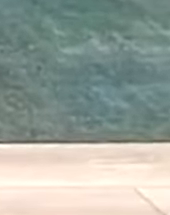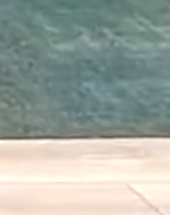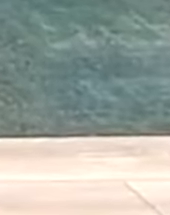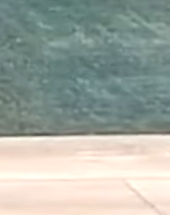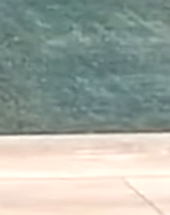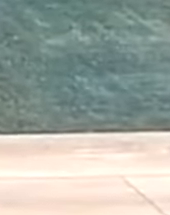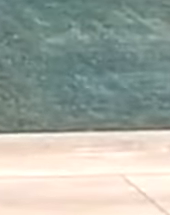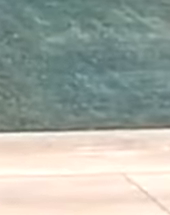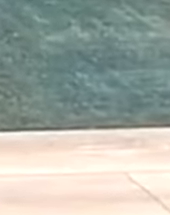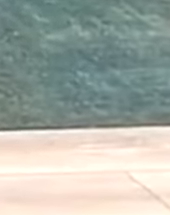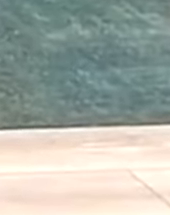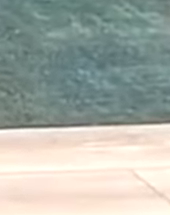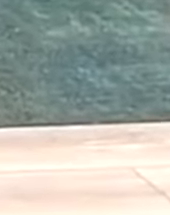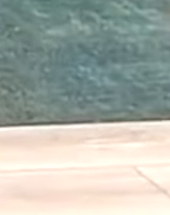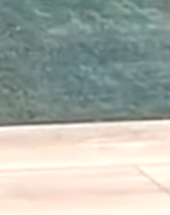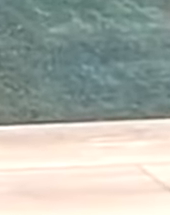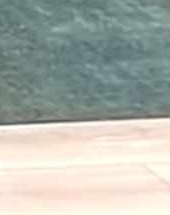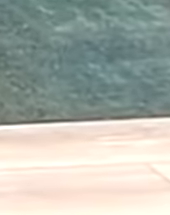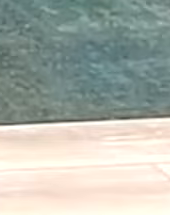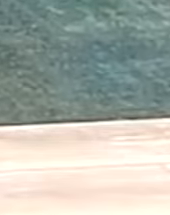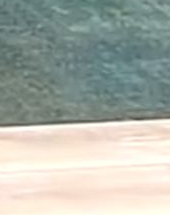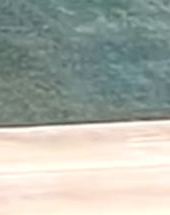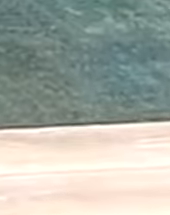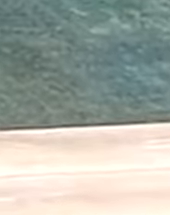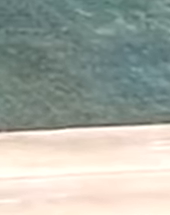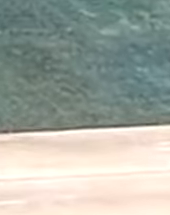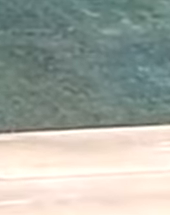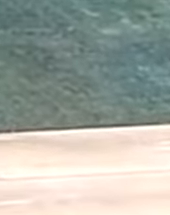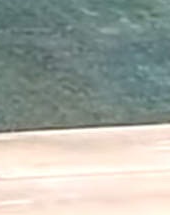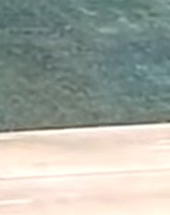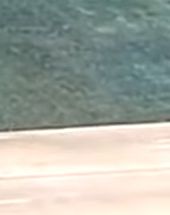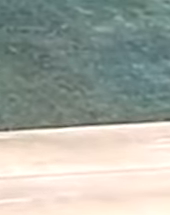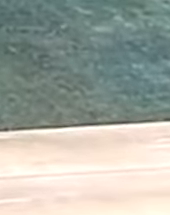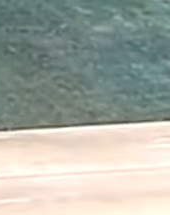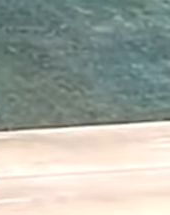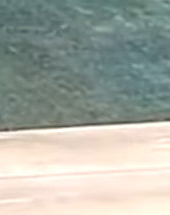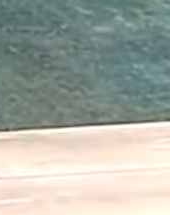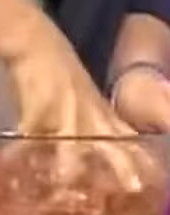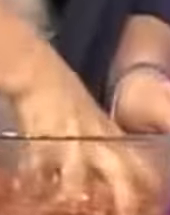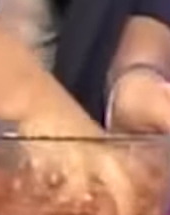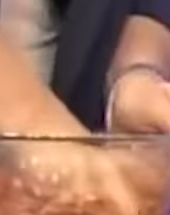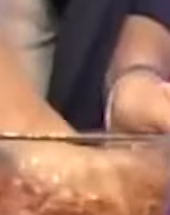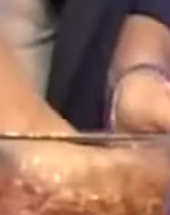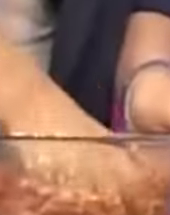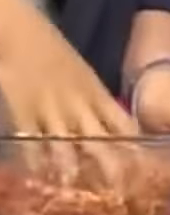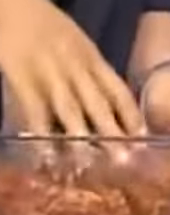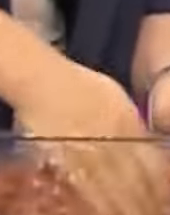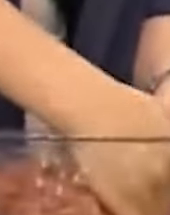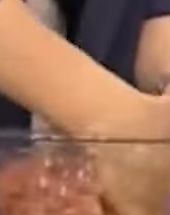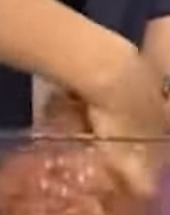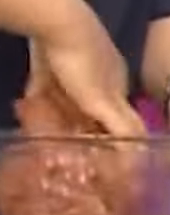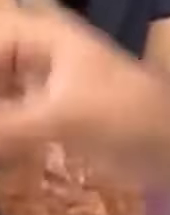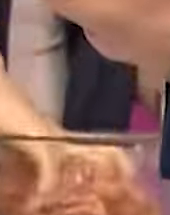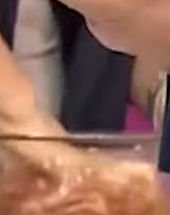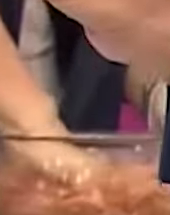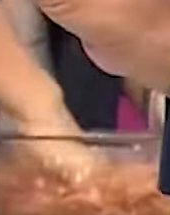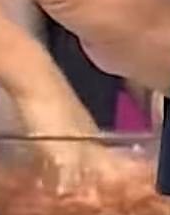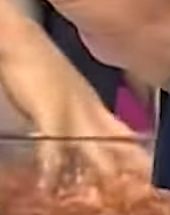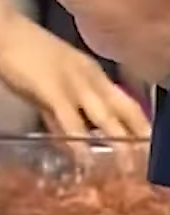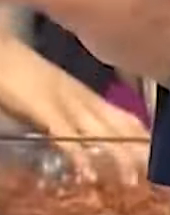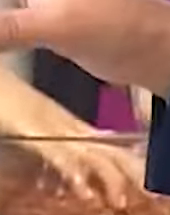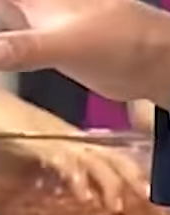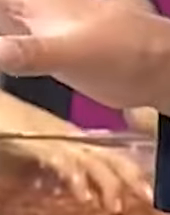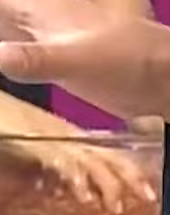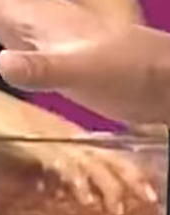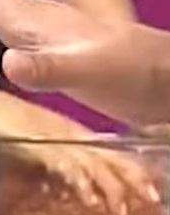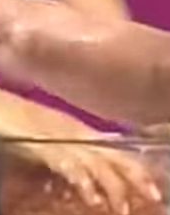Çocuklar büyüdü. Yaklaşık bir yıldır yok. Ben 3. kızı düşüneyim mi? Öyle bir eş değil mi? Evet. Yani. Düşünürsün yani eş. Çok büyük rahatlık, kolaylık ki öyle yani. Olmalı da zaten. Şimdi büyük, 7 tane istiyorsun